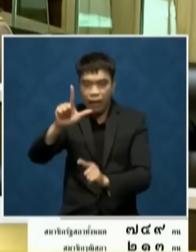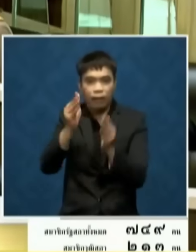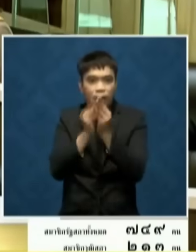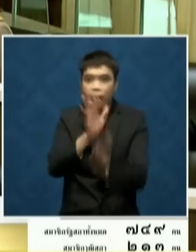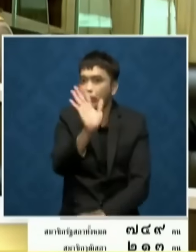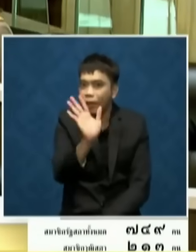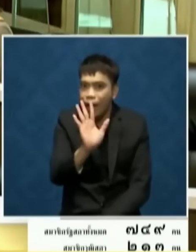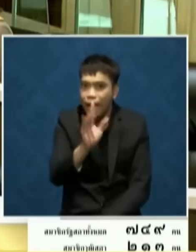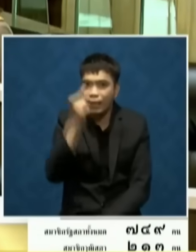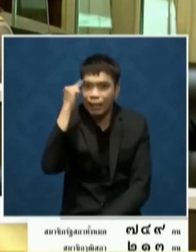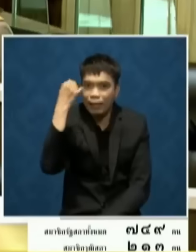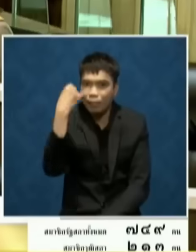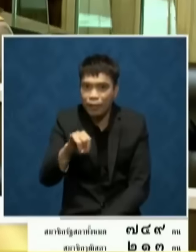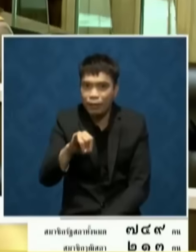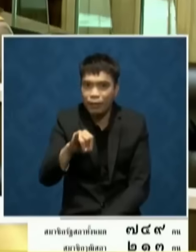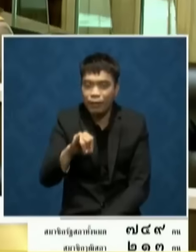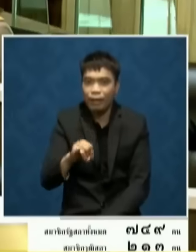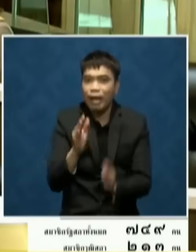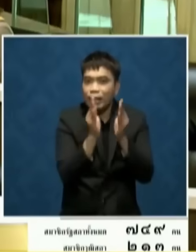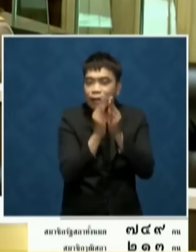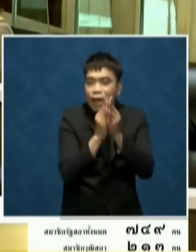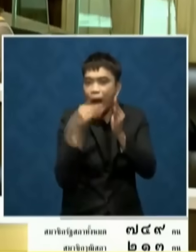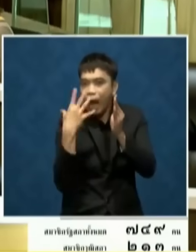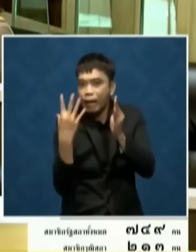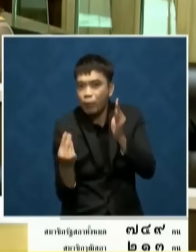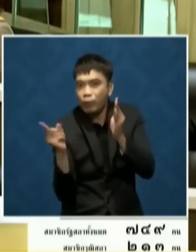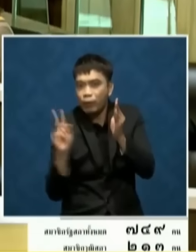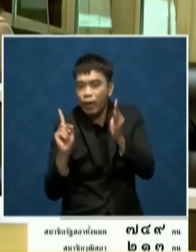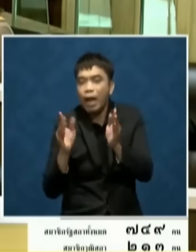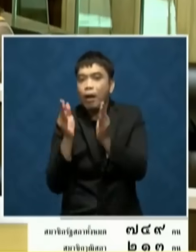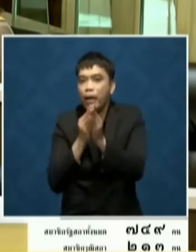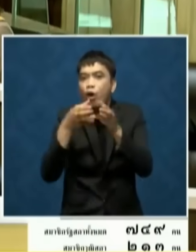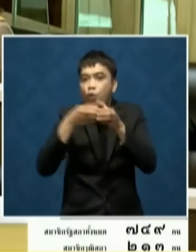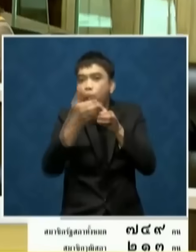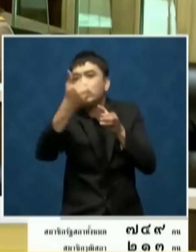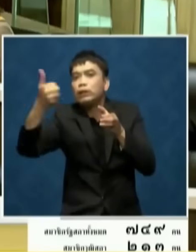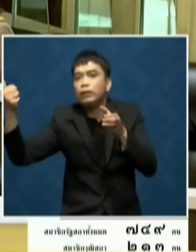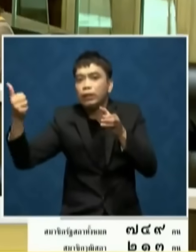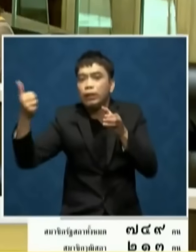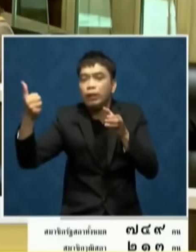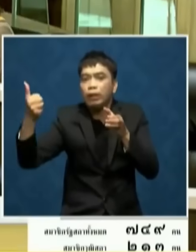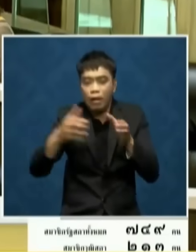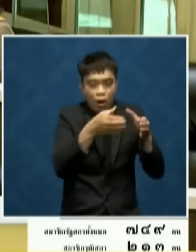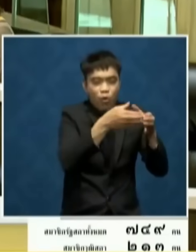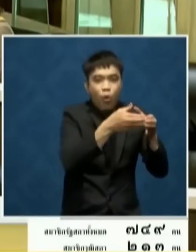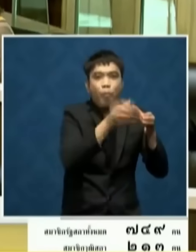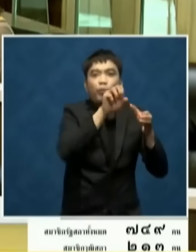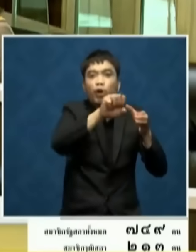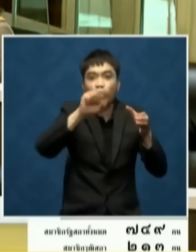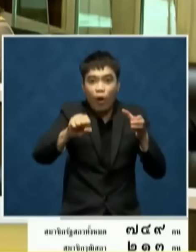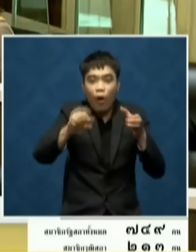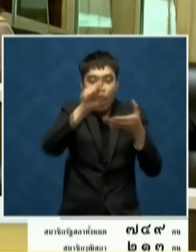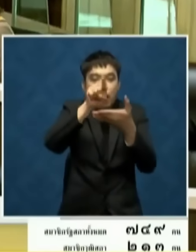ที่ละเมิดจับจ้วงสถาบันมากมายจนท่านเนี่ยต้องออกมาบอกว่าจะแก้ไขมาตรา112เพราะมีคนถูกดำเ